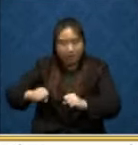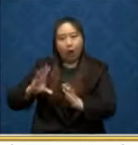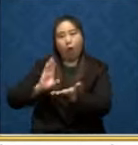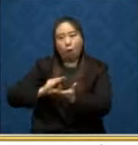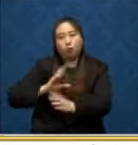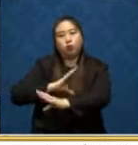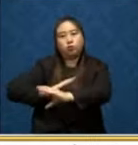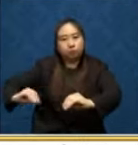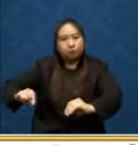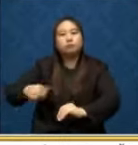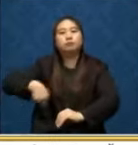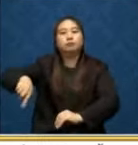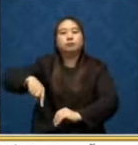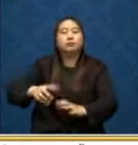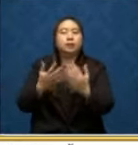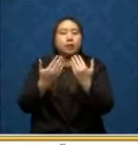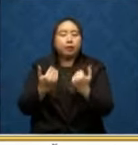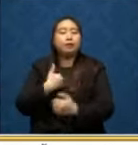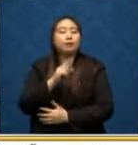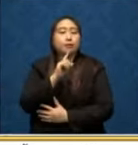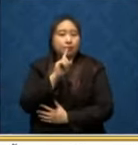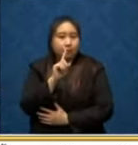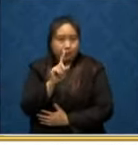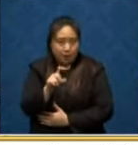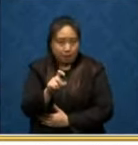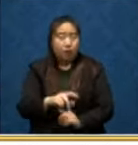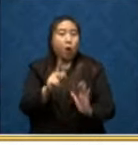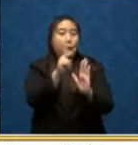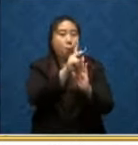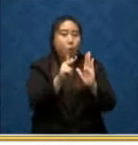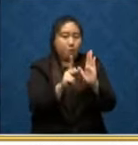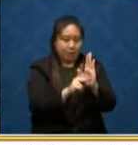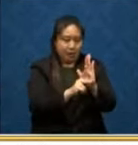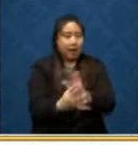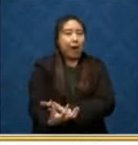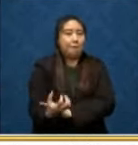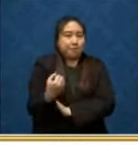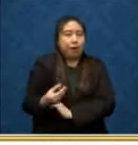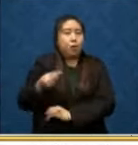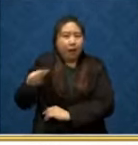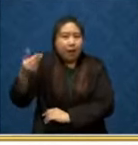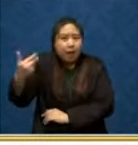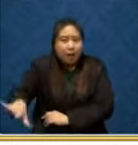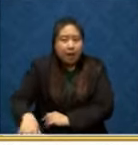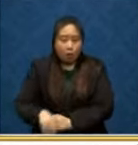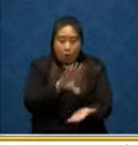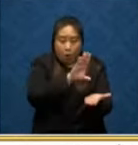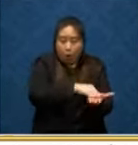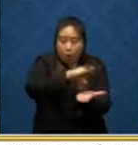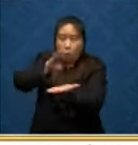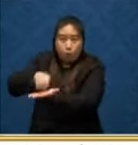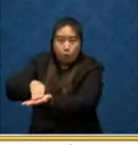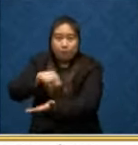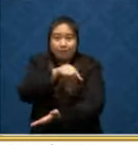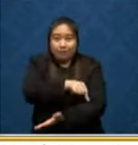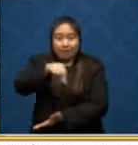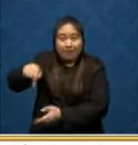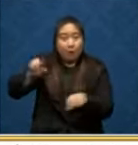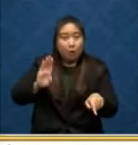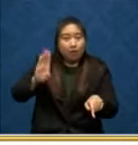ขอถามจริงๆเถอะครับว่ากฎหมายก็ให้อำนาจหน้าที่แล้วว่าให้แลกเปลี่ยนข้อมูลระหว่างผู้เกี่ยวข้อง